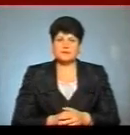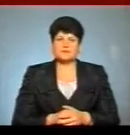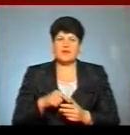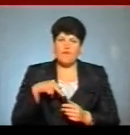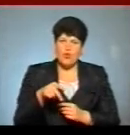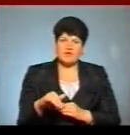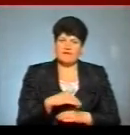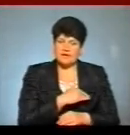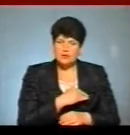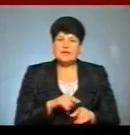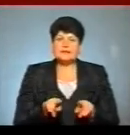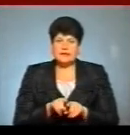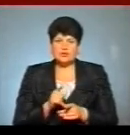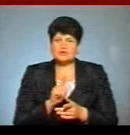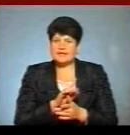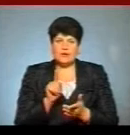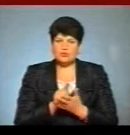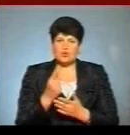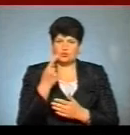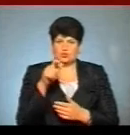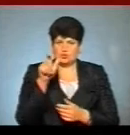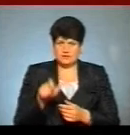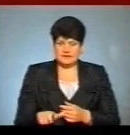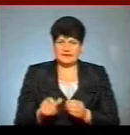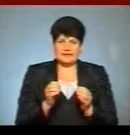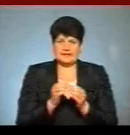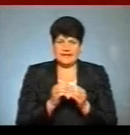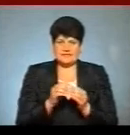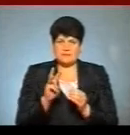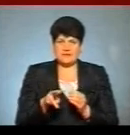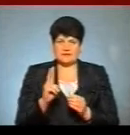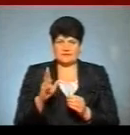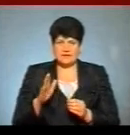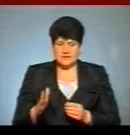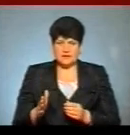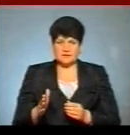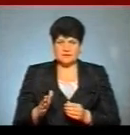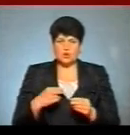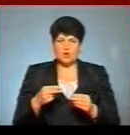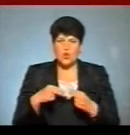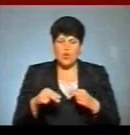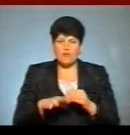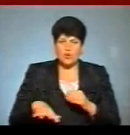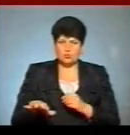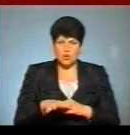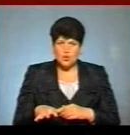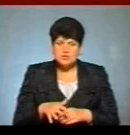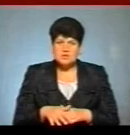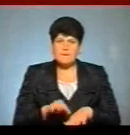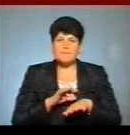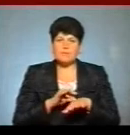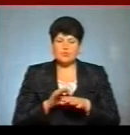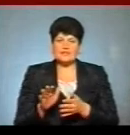і виході, обов'язково не більше одного покупця на 10 метрів квадратних торгової площі ринку,